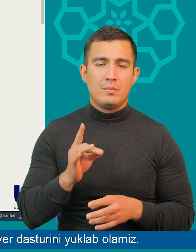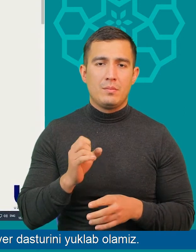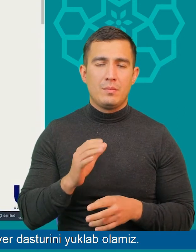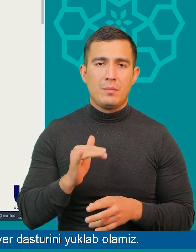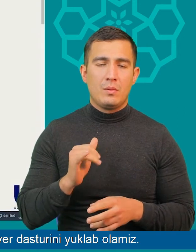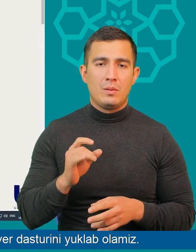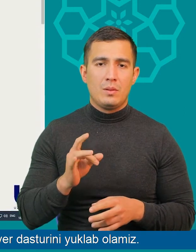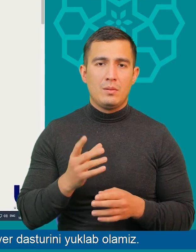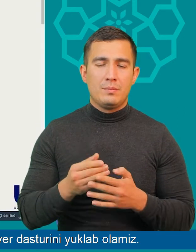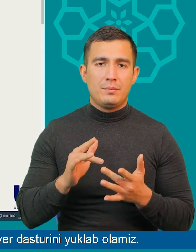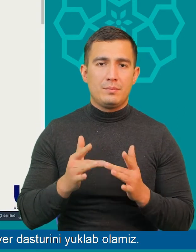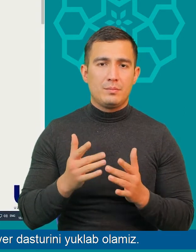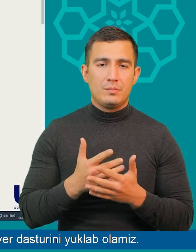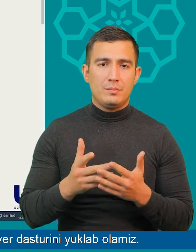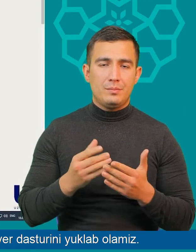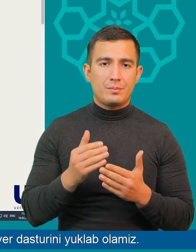tushiramiz.